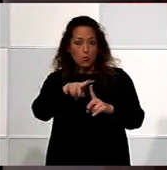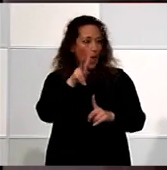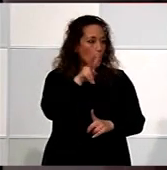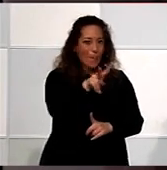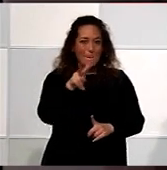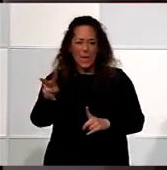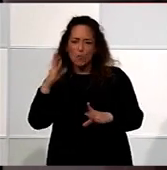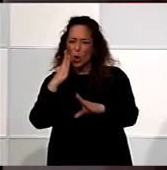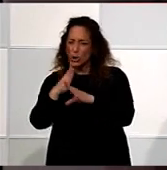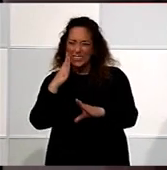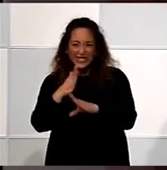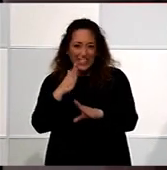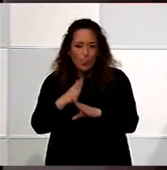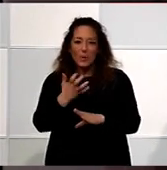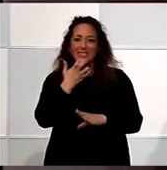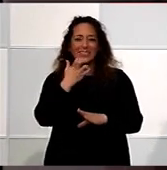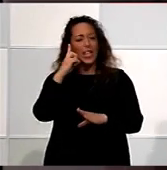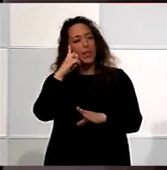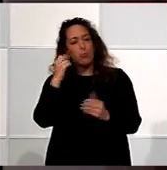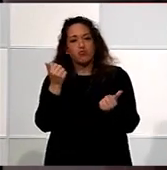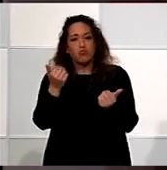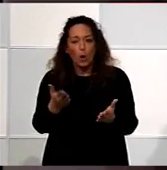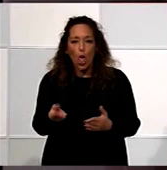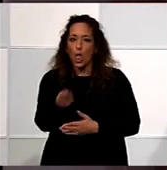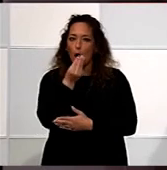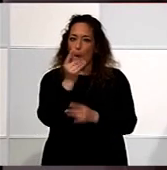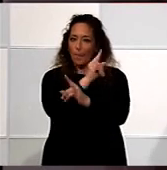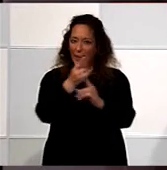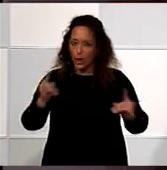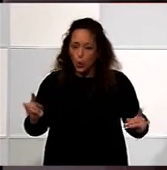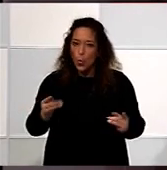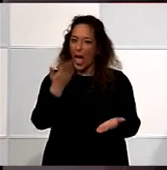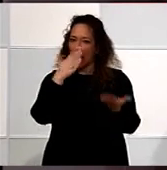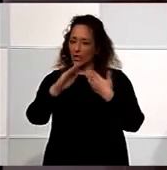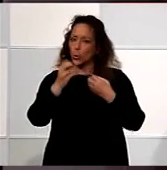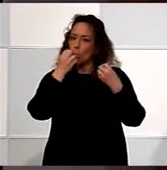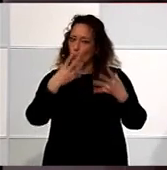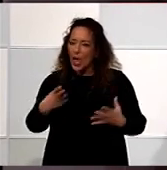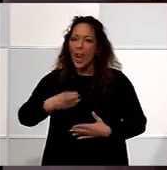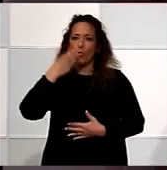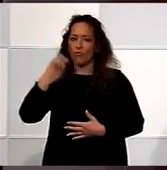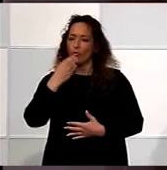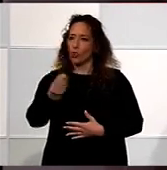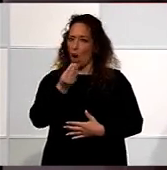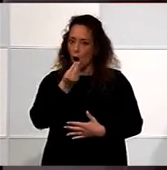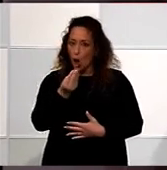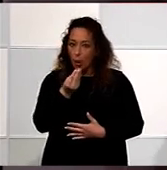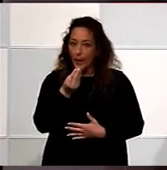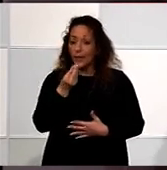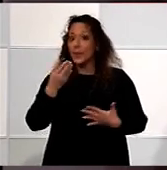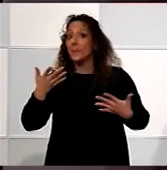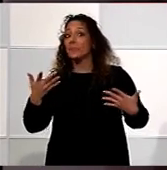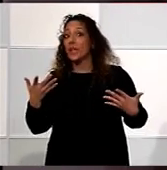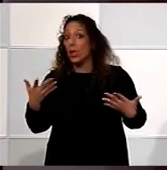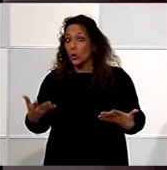d'hora, si fan bondat de la bona, si mengen verdura, si mengen fruita. I, per tant, ells tenen, haurien de tenir